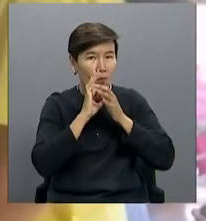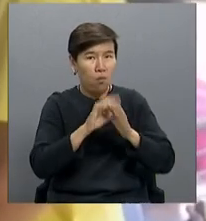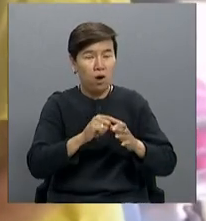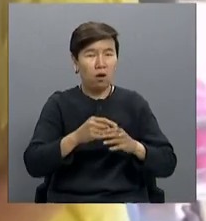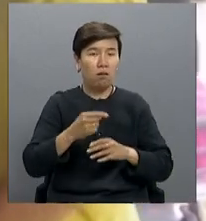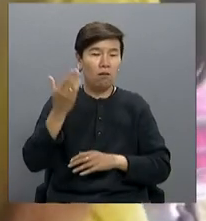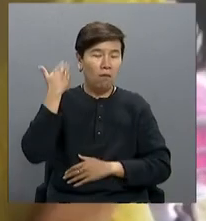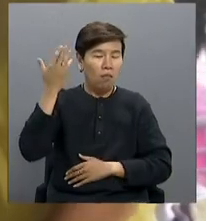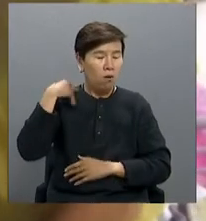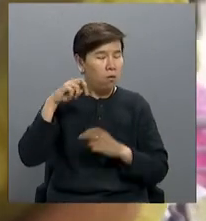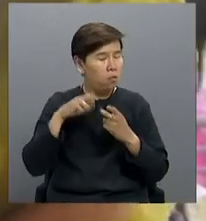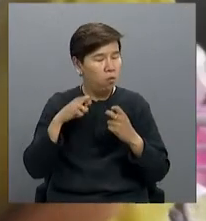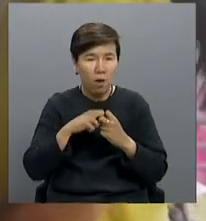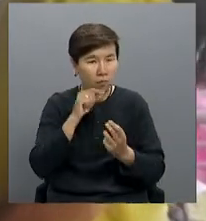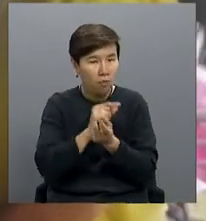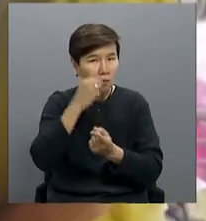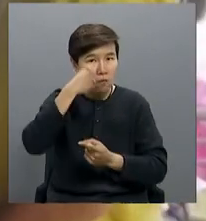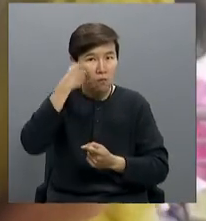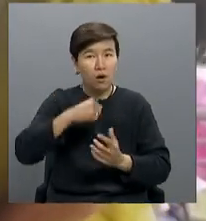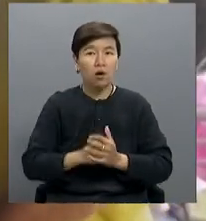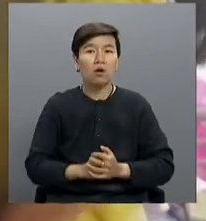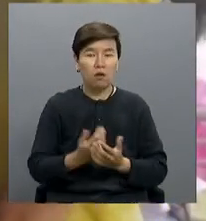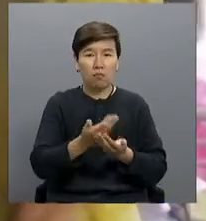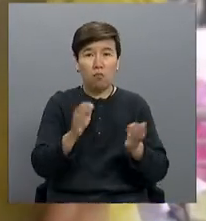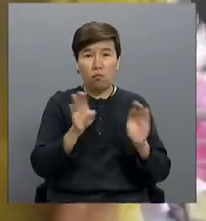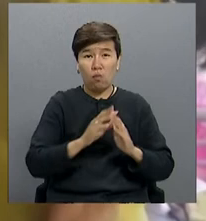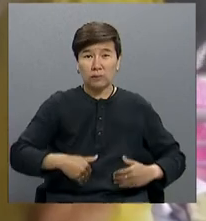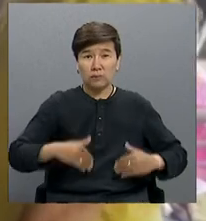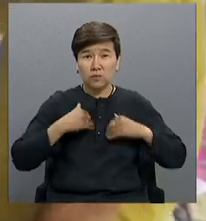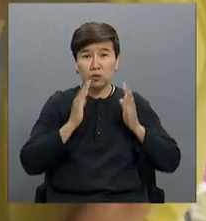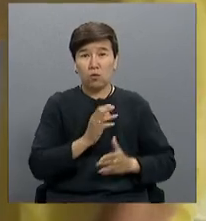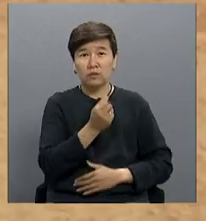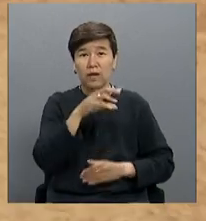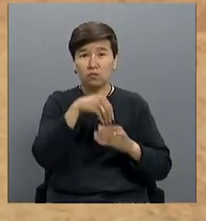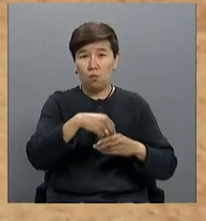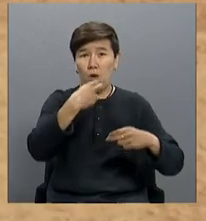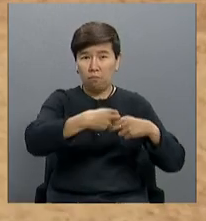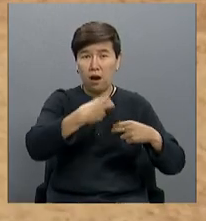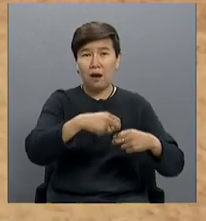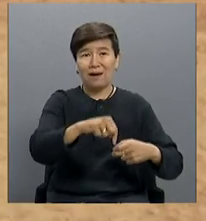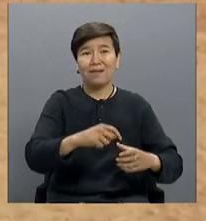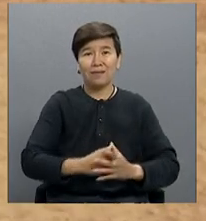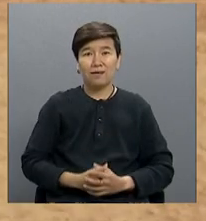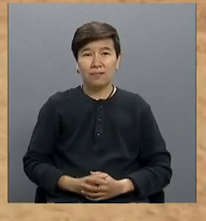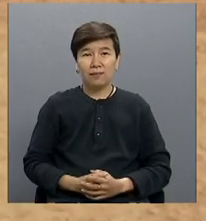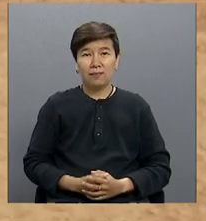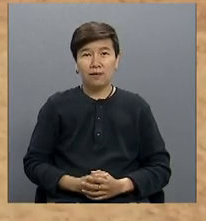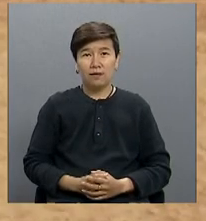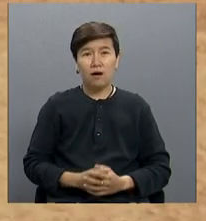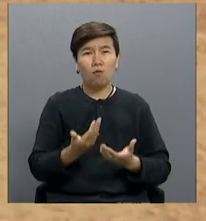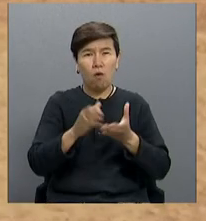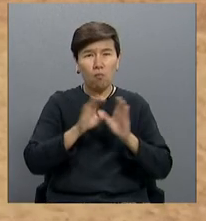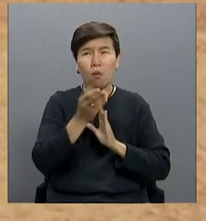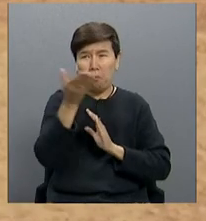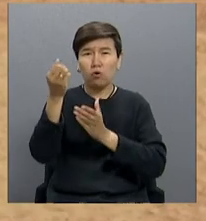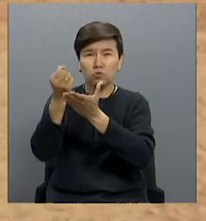เป็นเรื่องที่ตั้งโตบ่ทันลูกหลานทั้งคนในครอบครัว13ชีวิตก็ต้องลำบากขึ้นไปเรื่อยแต่ยังมีหลายครอบครัวที่ต้องการความช่วยเหลือ